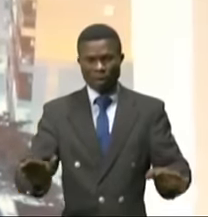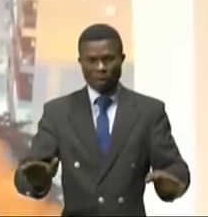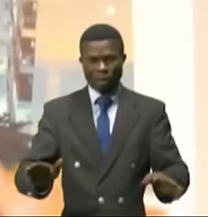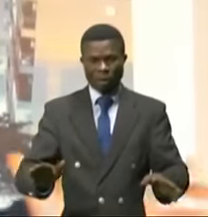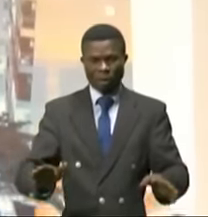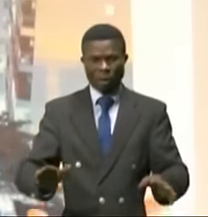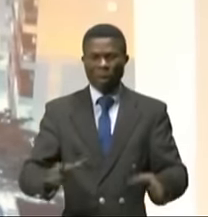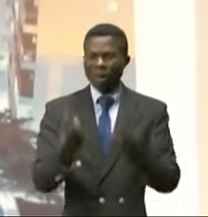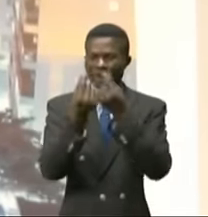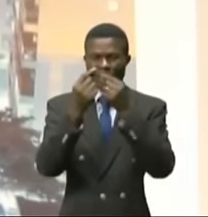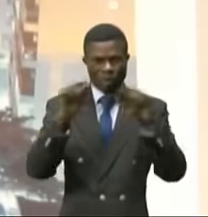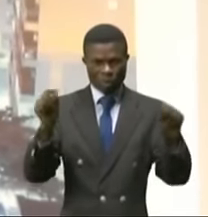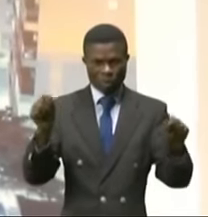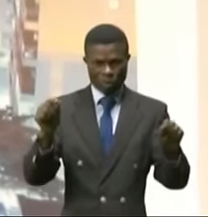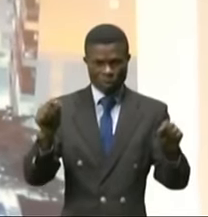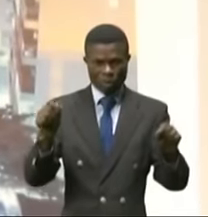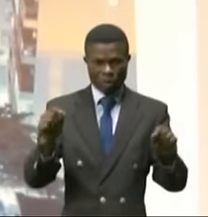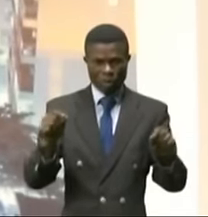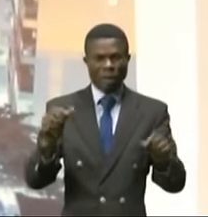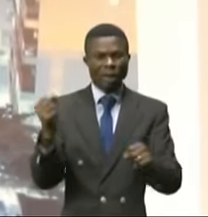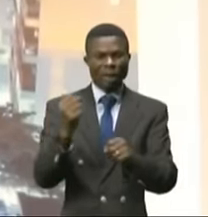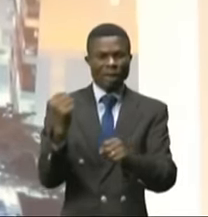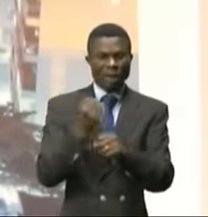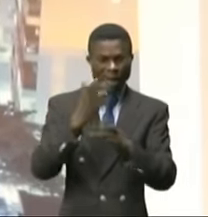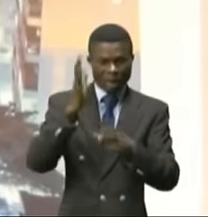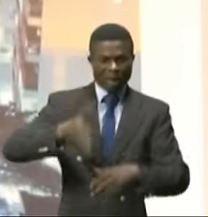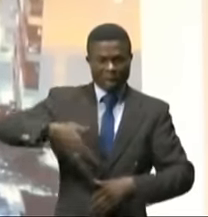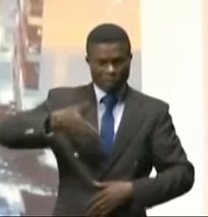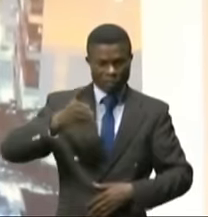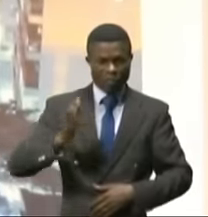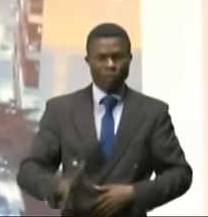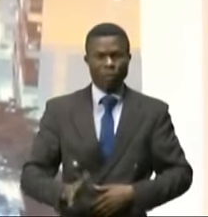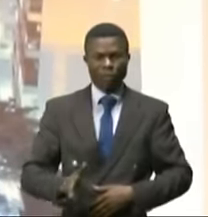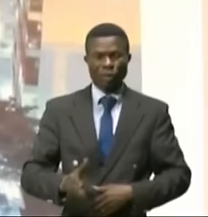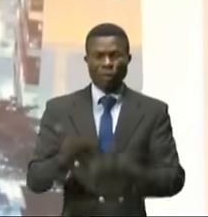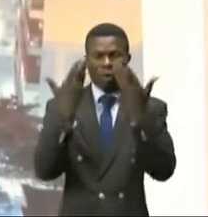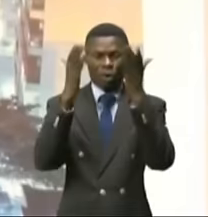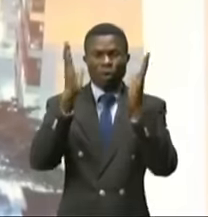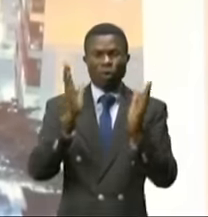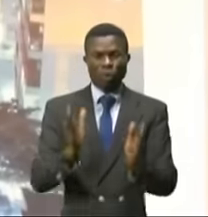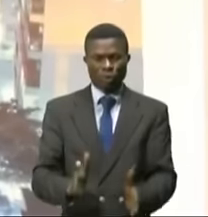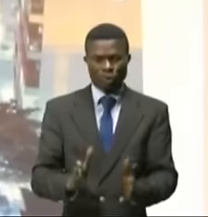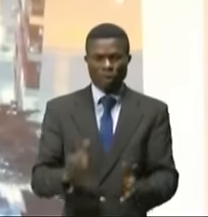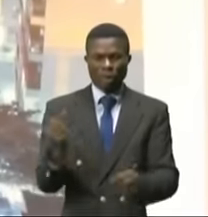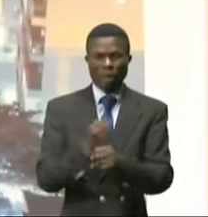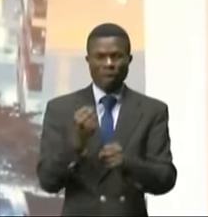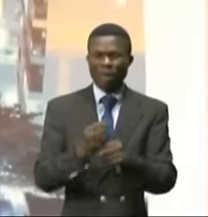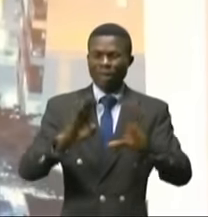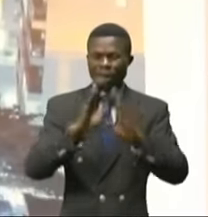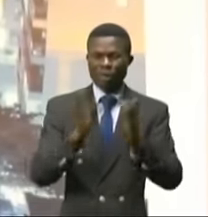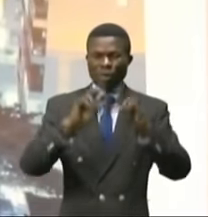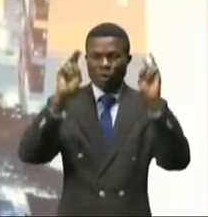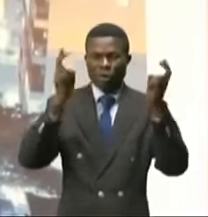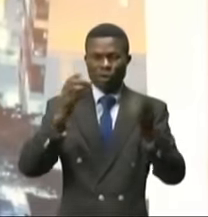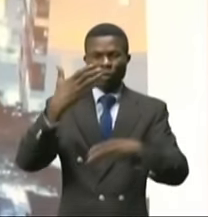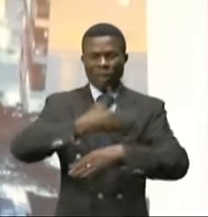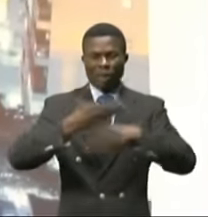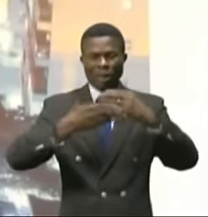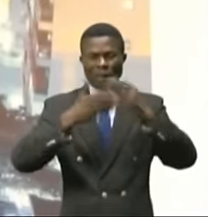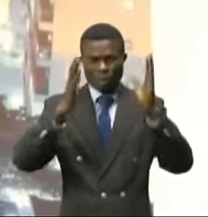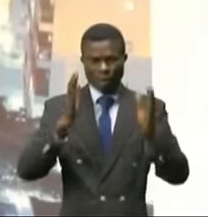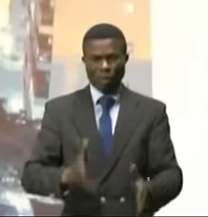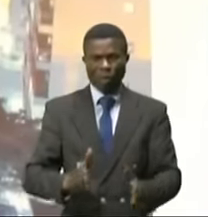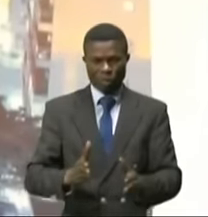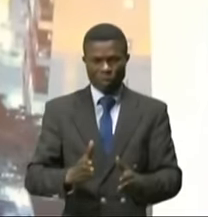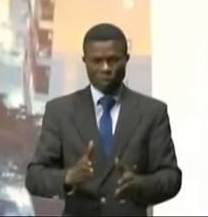accès gratuitement, accessibles par les professionnels du développement urbain, par des étudiants, par des urbanistes, des architectes en activité,